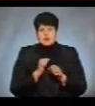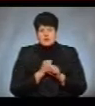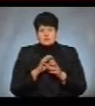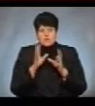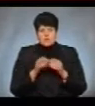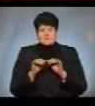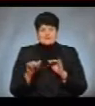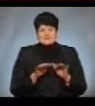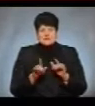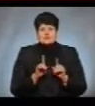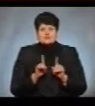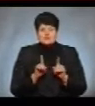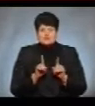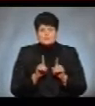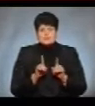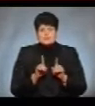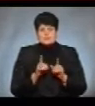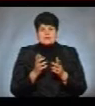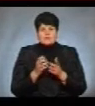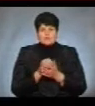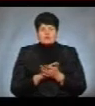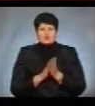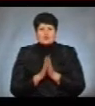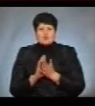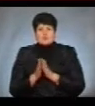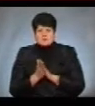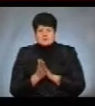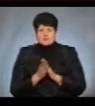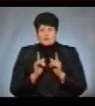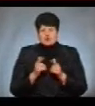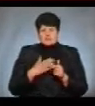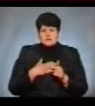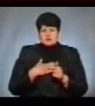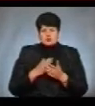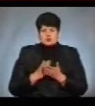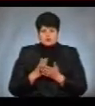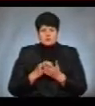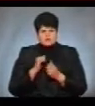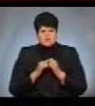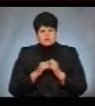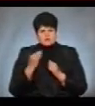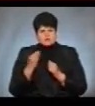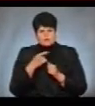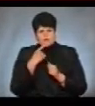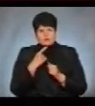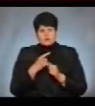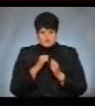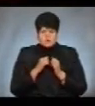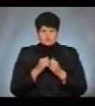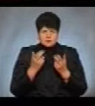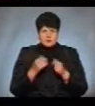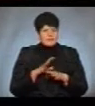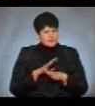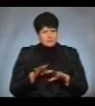комплекс заходів щодо знаходження компромісів, які погодяться з нашою службою. Але часто історики вам кажуть, що ну давайте там часто так не